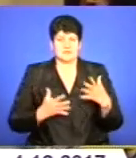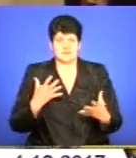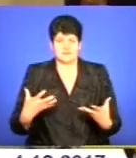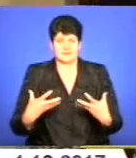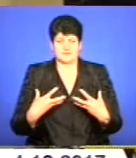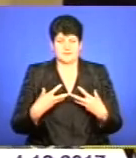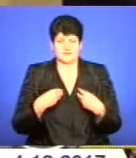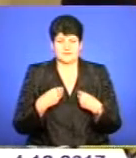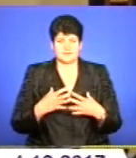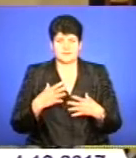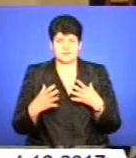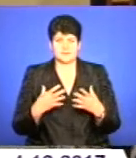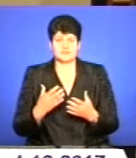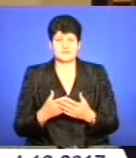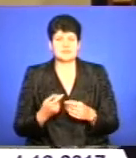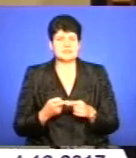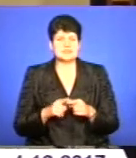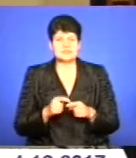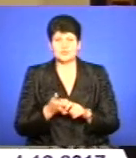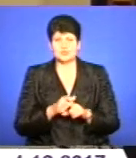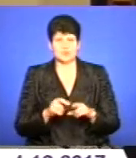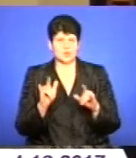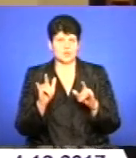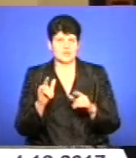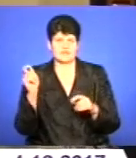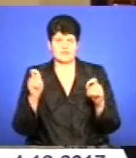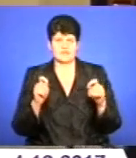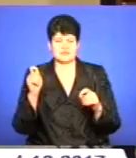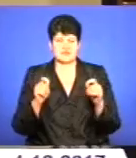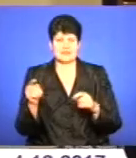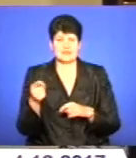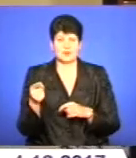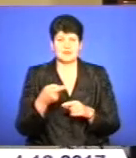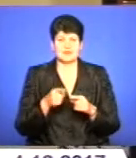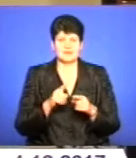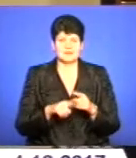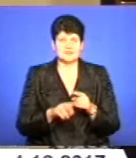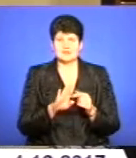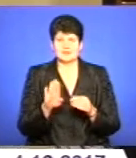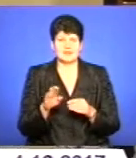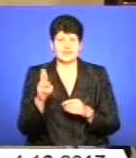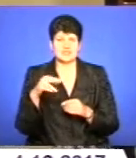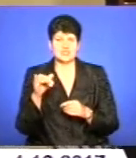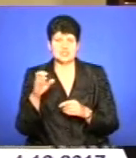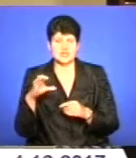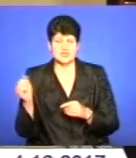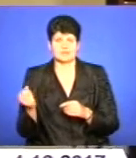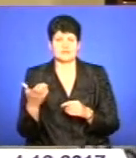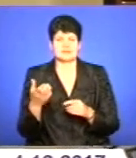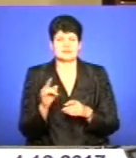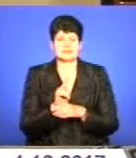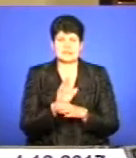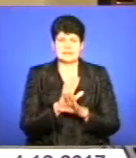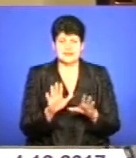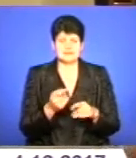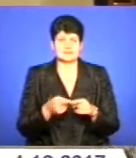цілий рік томиться в місті. Це дуже крутий фестиваль. Ура, тернополяни! Це не є джазові стандарти, прості бірюльки. Це не